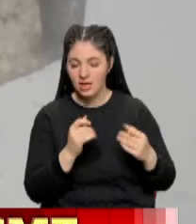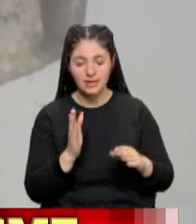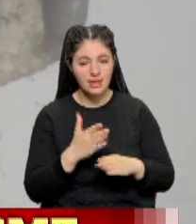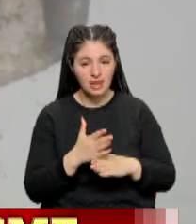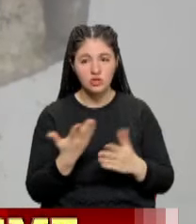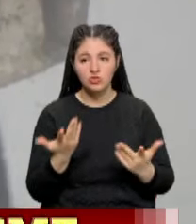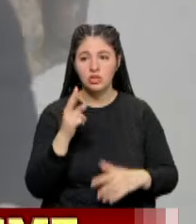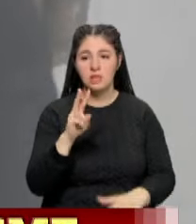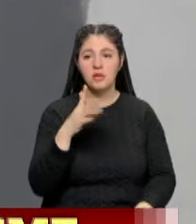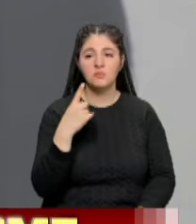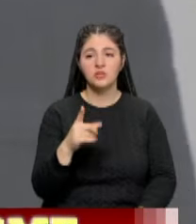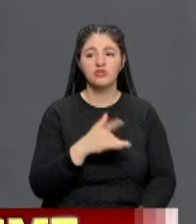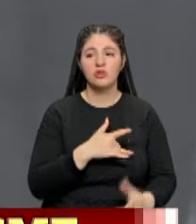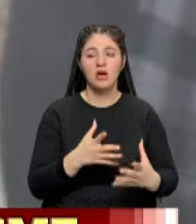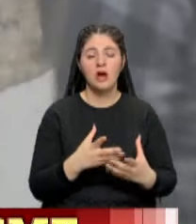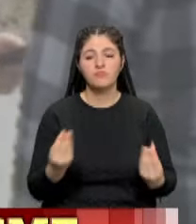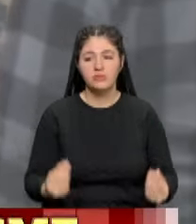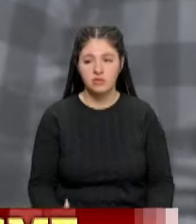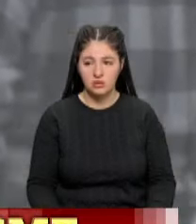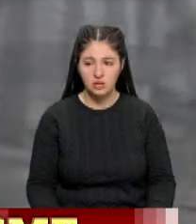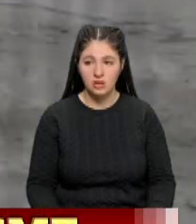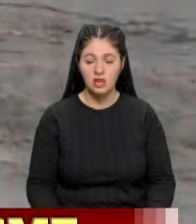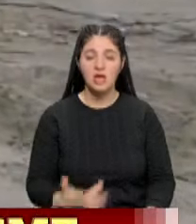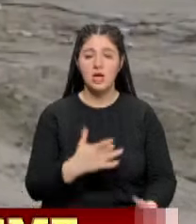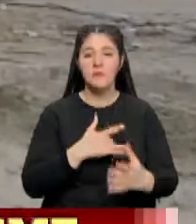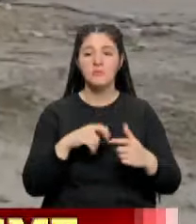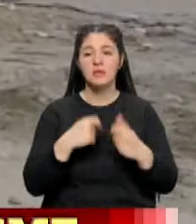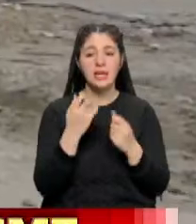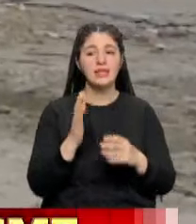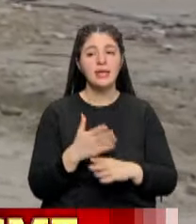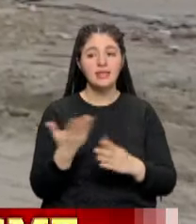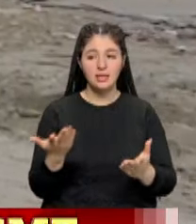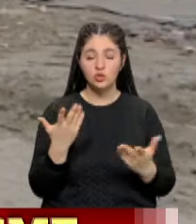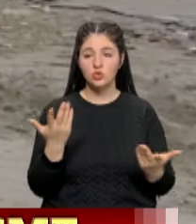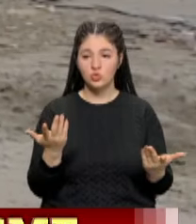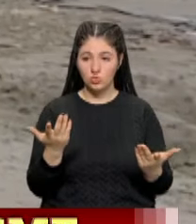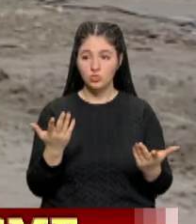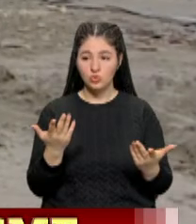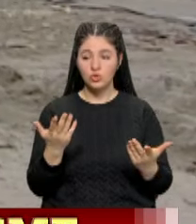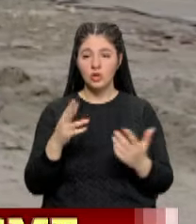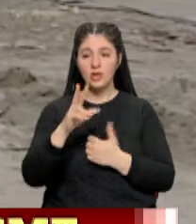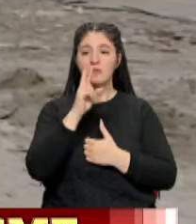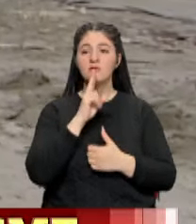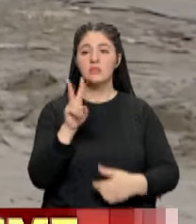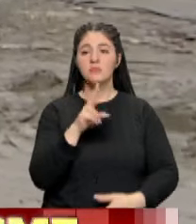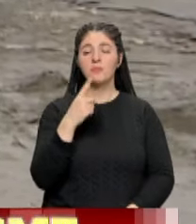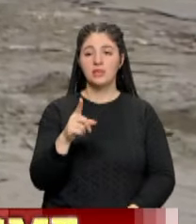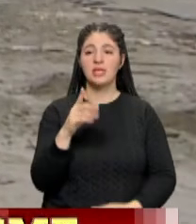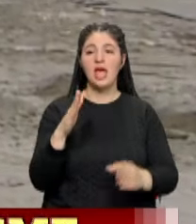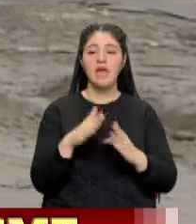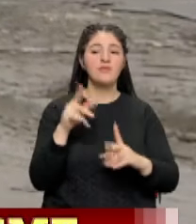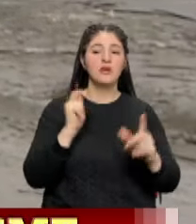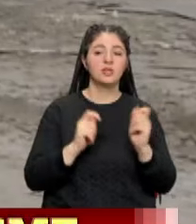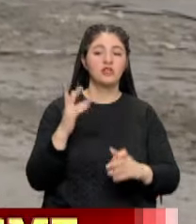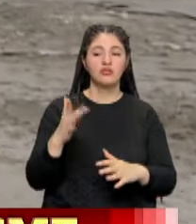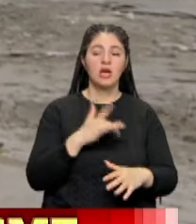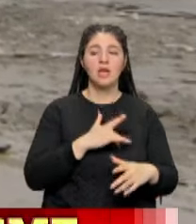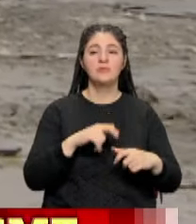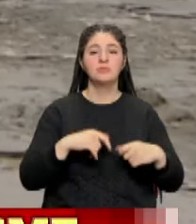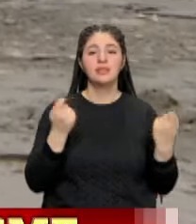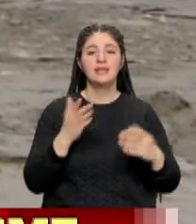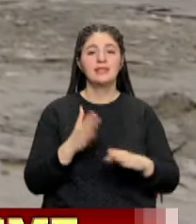Neden? Çünkü 25 bin canımızı kaybettik. Kalbimiz kırık. Neden? Çünkü 220 bin ev yapılacak.